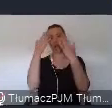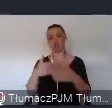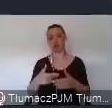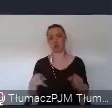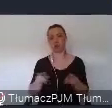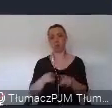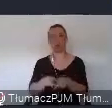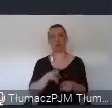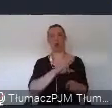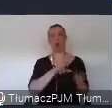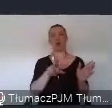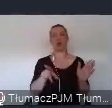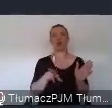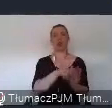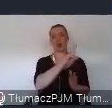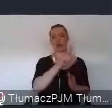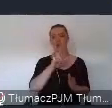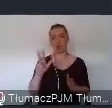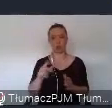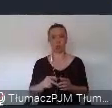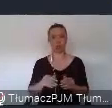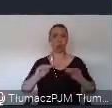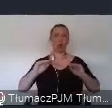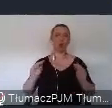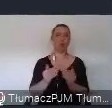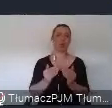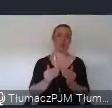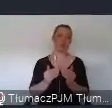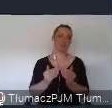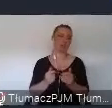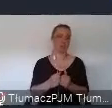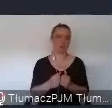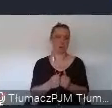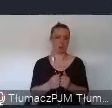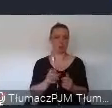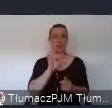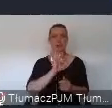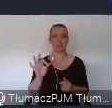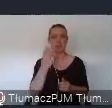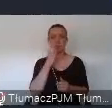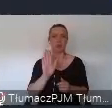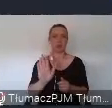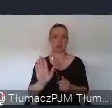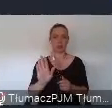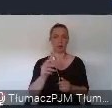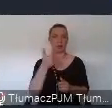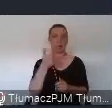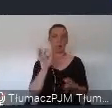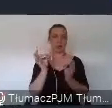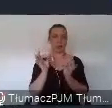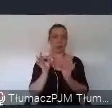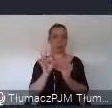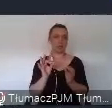koniec krótkie podsumowanie, jeśli chodzi o kwestię, stąd startujemy. Specjalnie to pokazałem tą jedną informację.